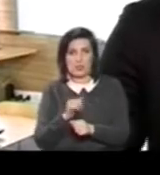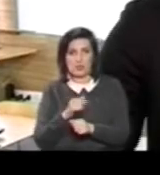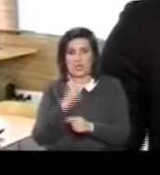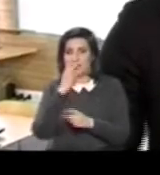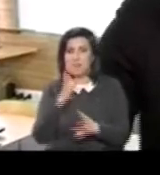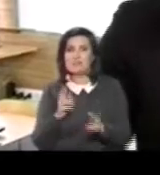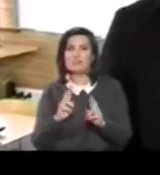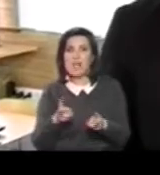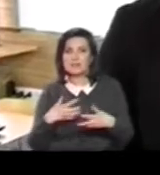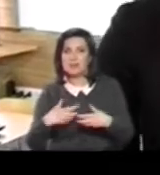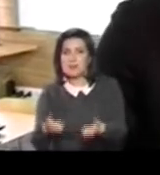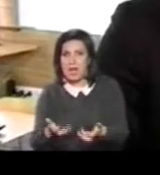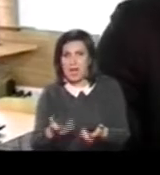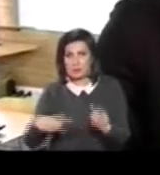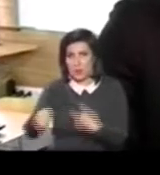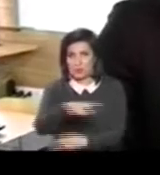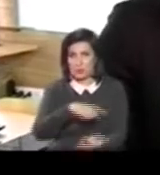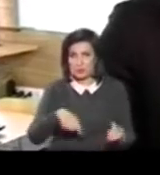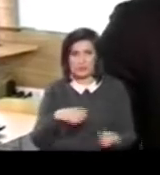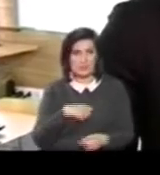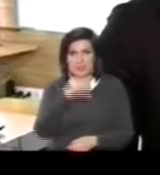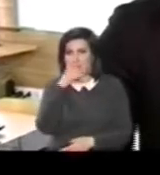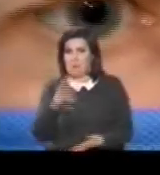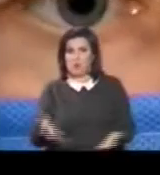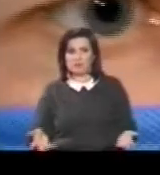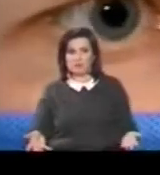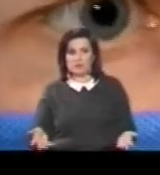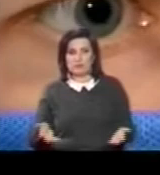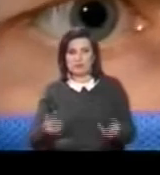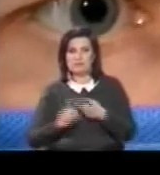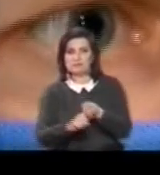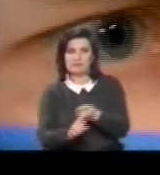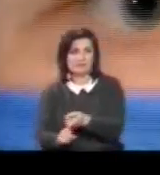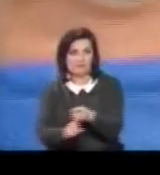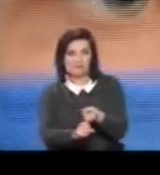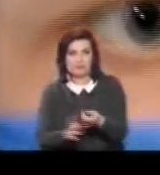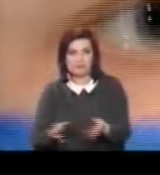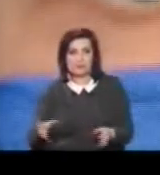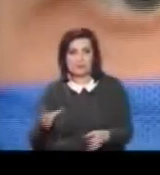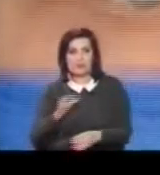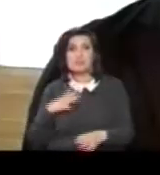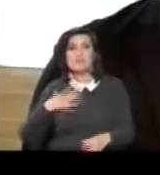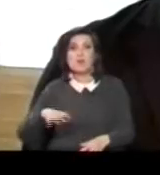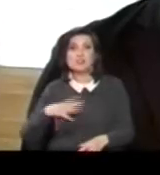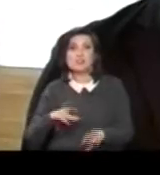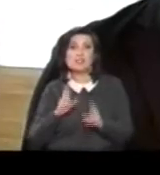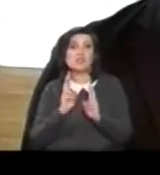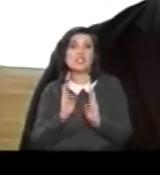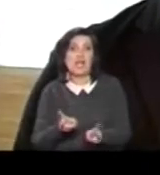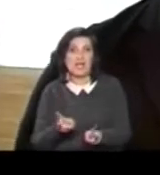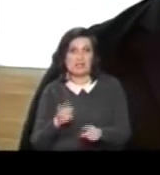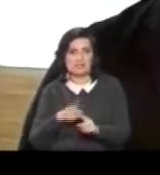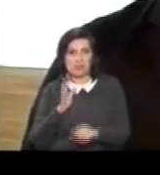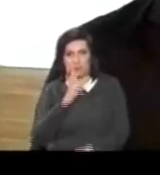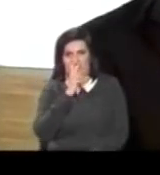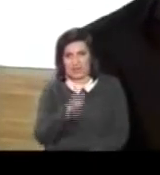бачиш, як тебе сприймають оточуючі, ти не можеш комунікувати з оточуючими. Ми всі в очікуванні того, як це все